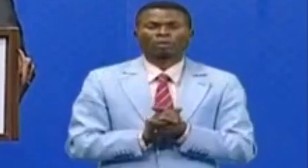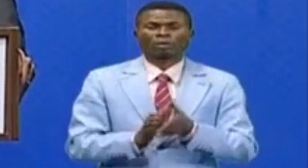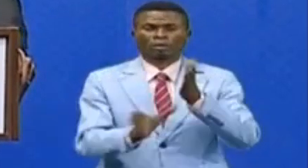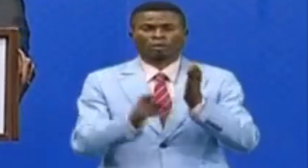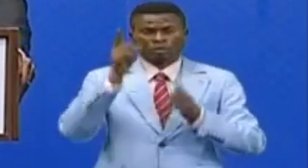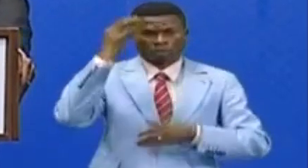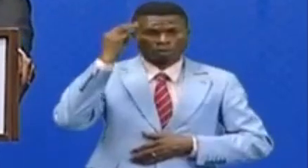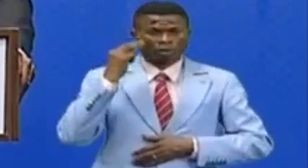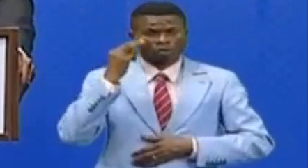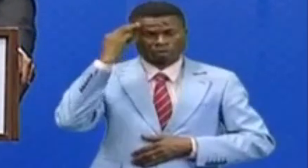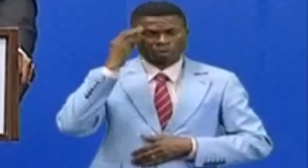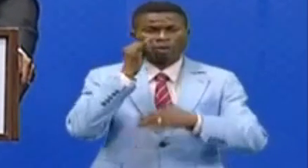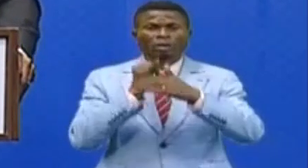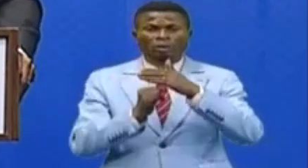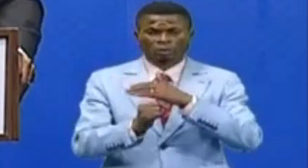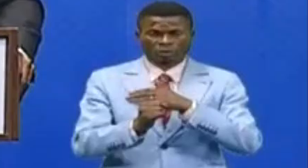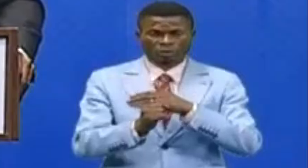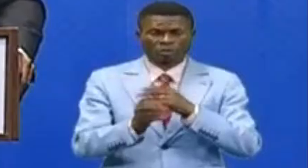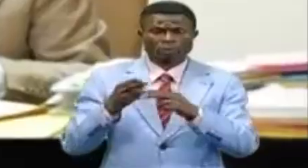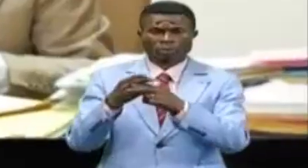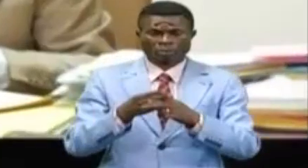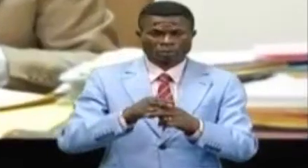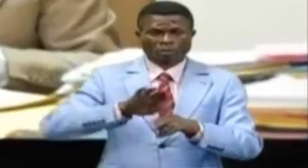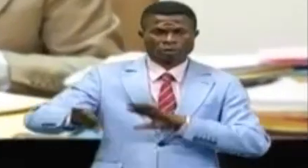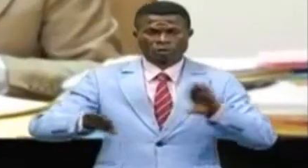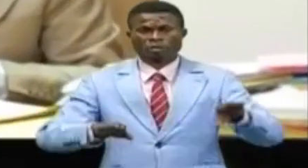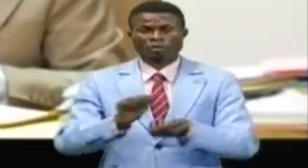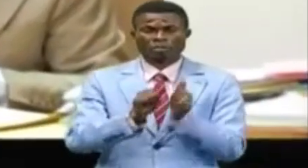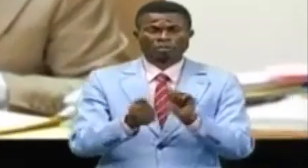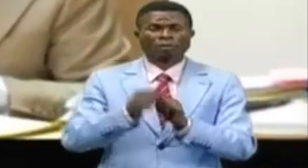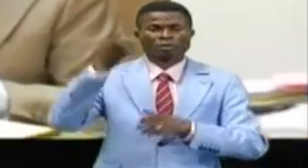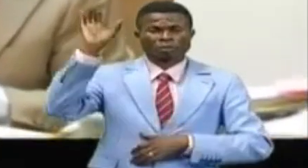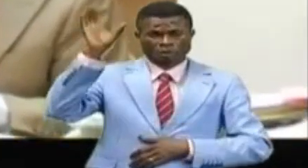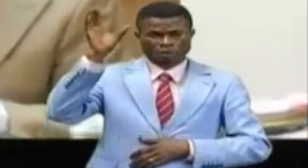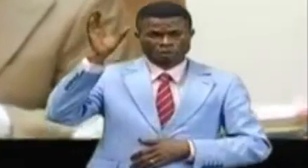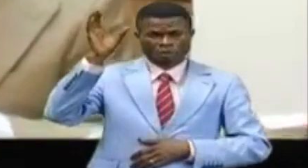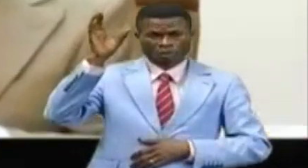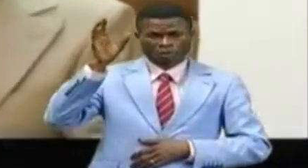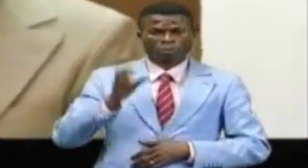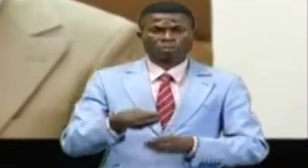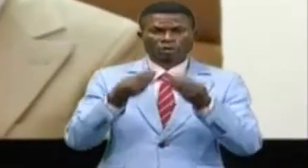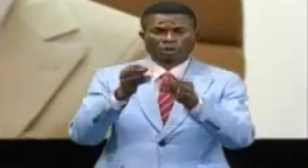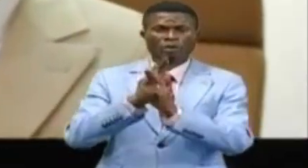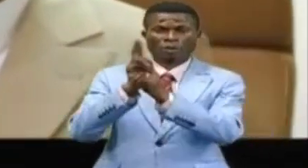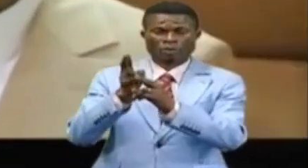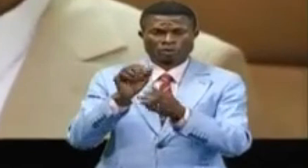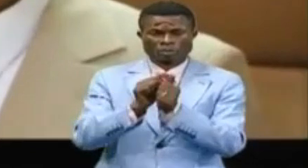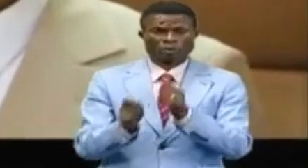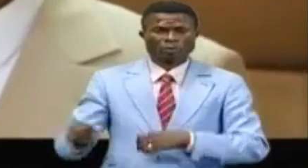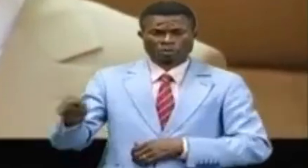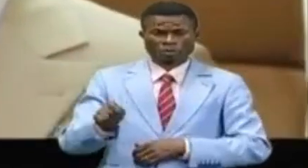vice-premier ministre, ministre de l'Intérieur, Sécurité, Décentralisation et Affaires coutumières, a fait le point de l'état du